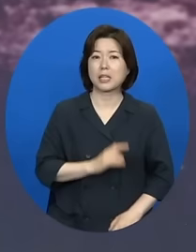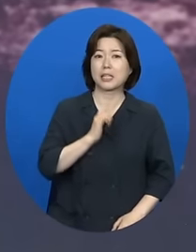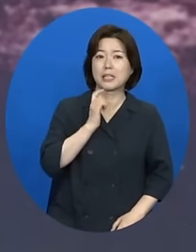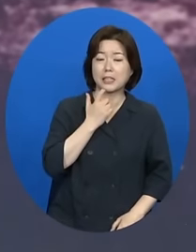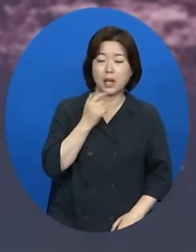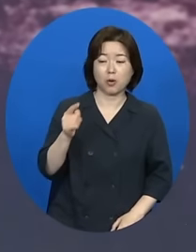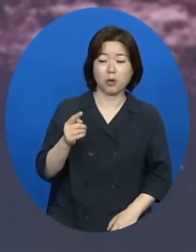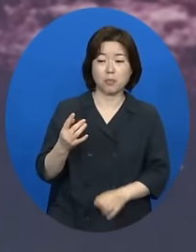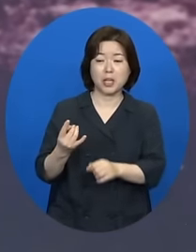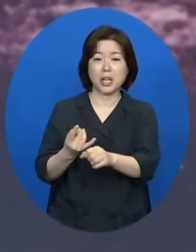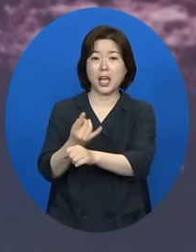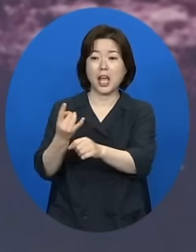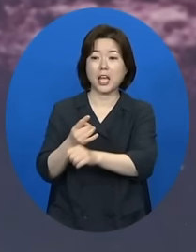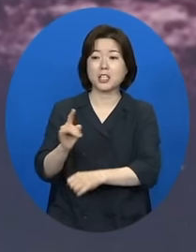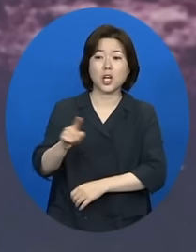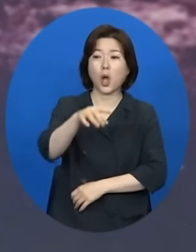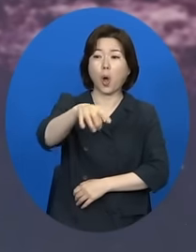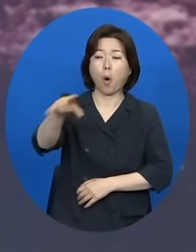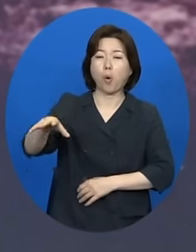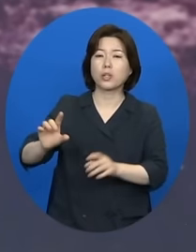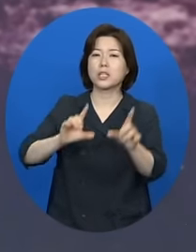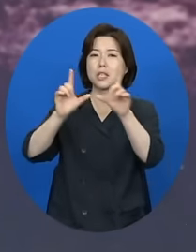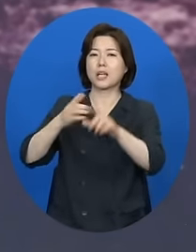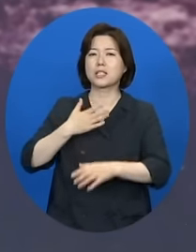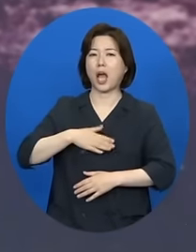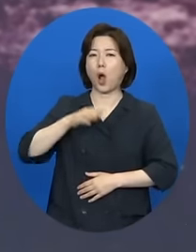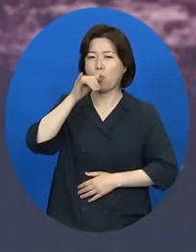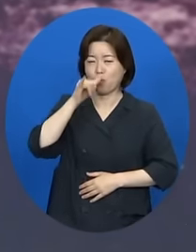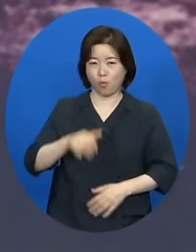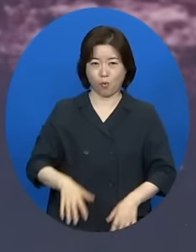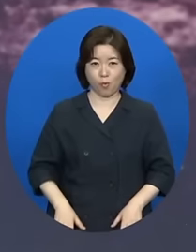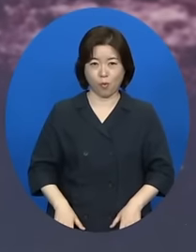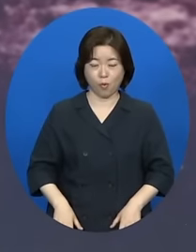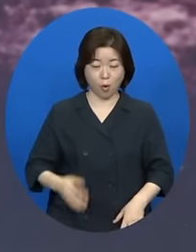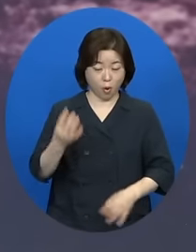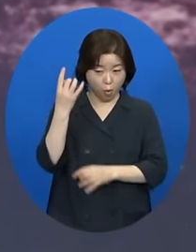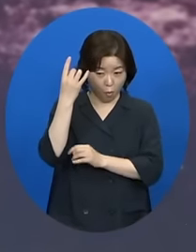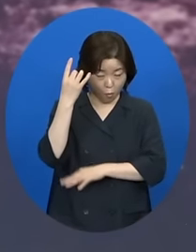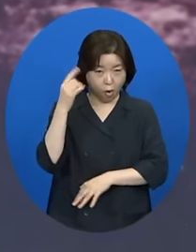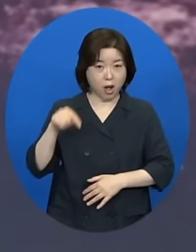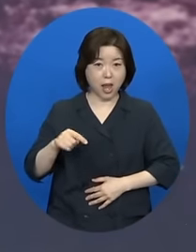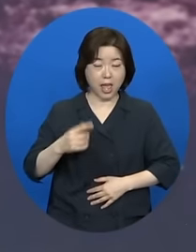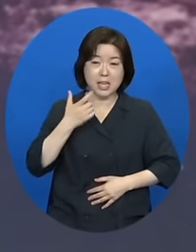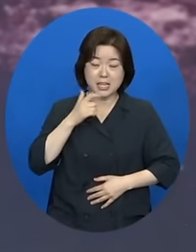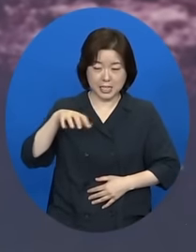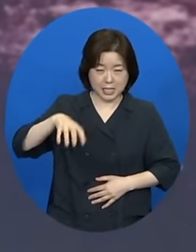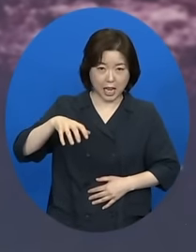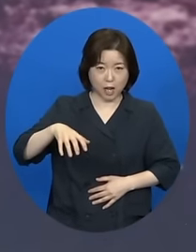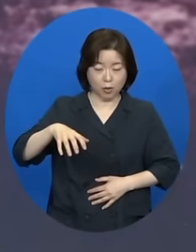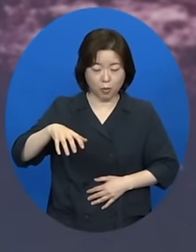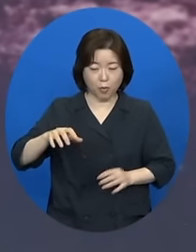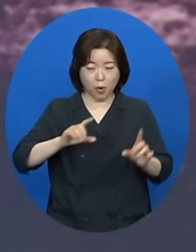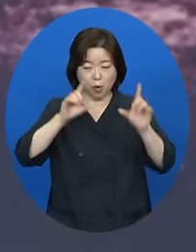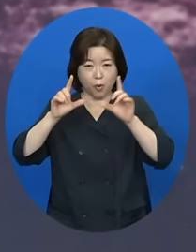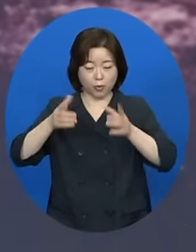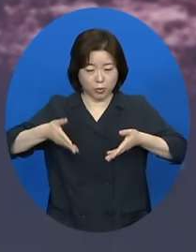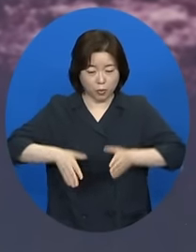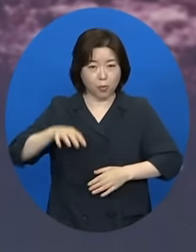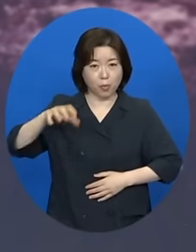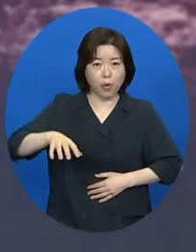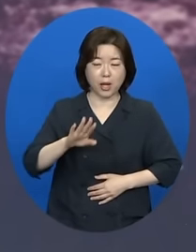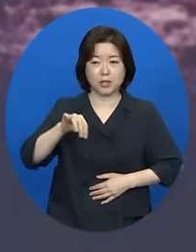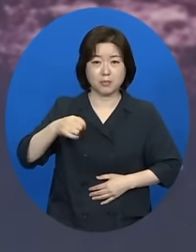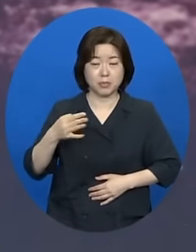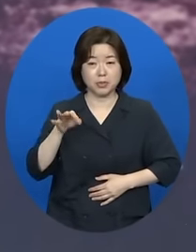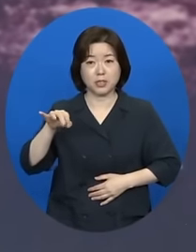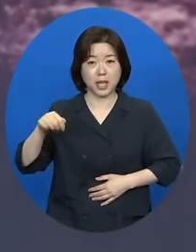형이 어디 살고 있는지 알고 있었다는 거예요. 자, 원래 그의 고향은 부엘세바입니다. 이삭이 살고 있었던 거, 형도 거기 있었습니다.